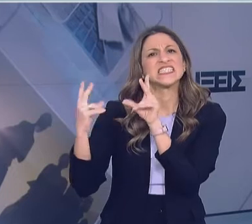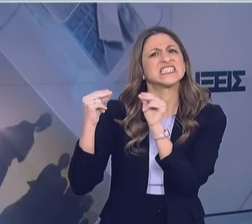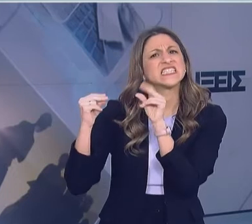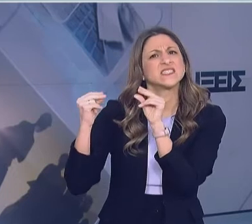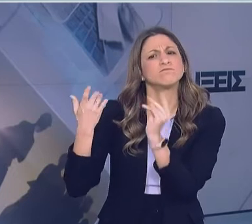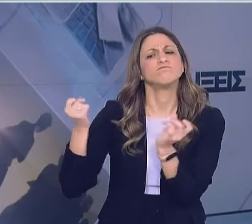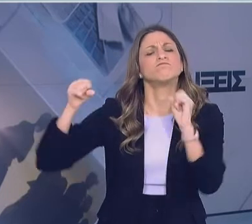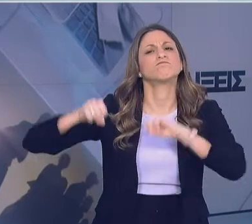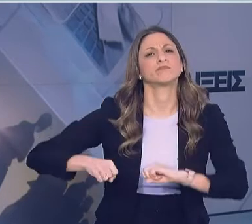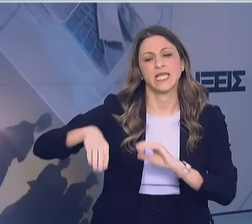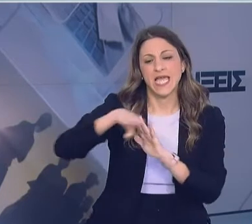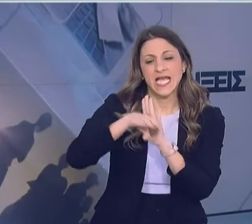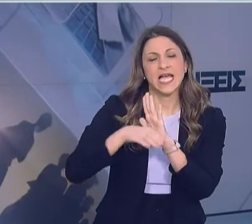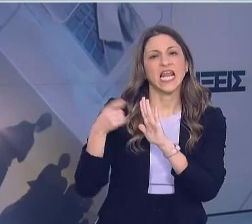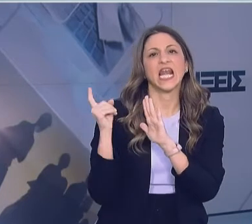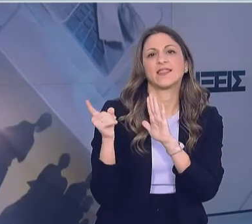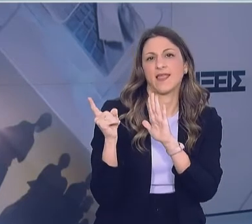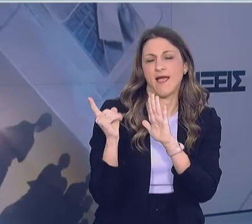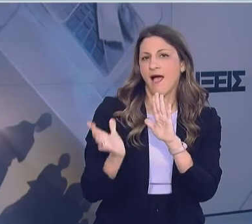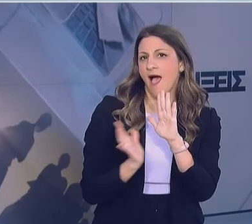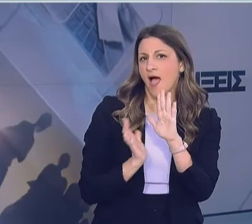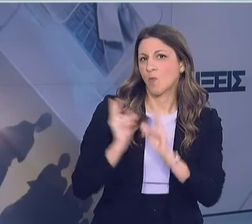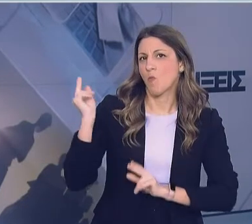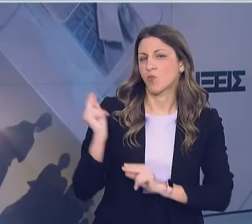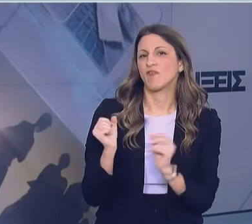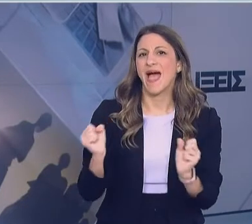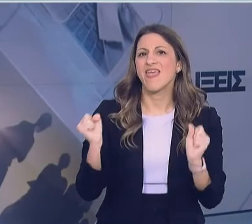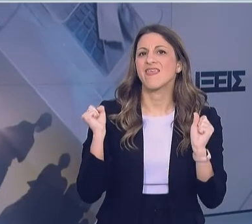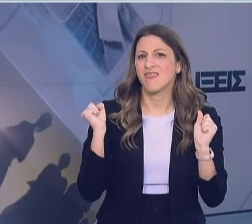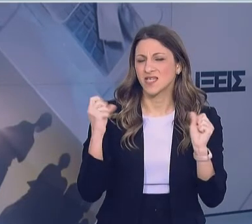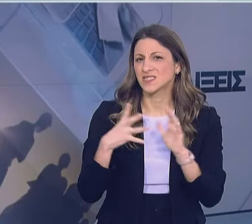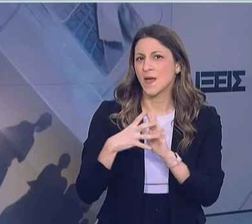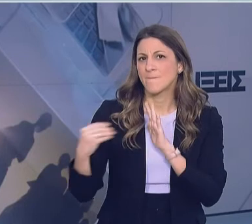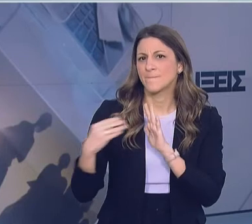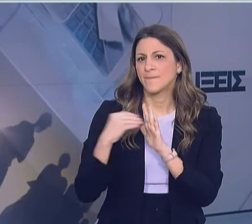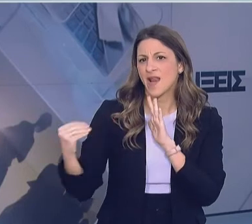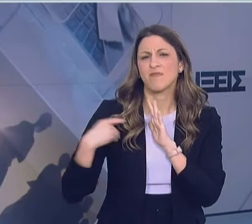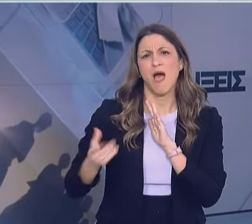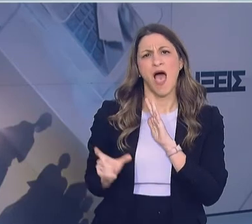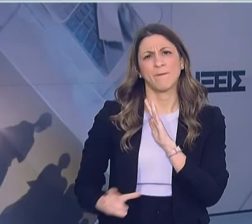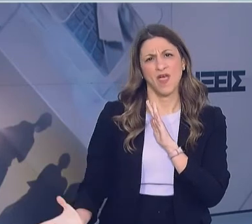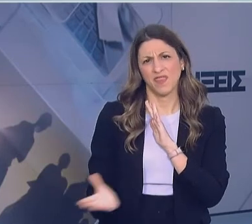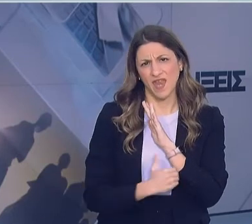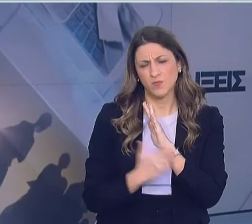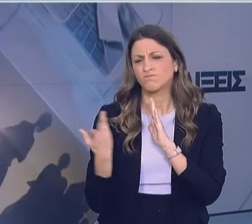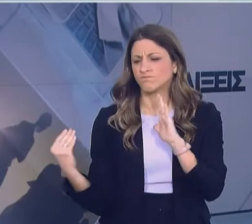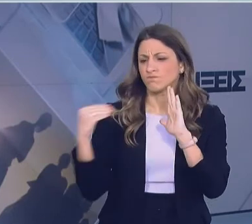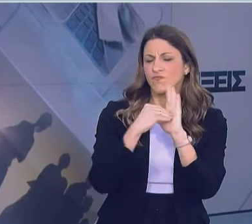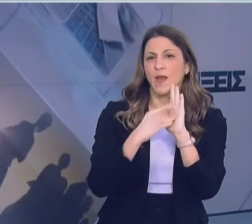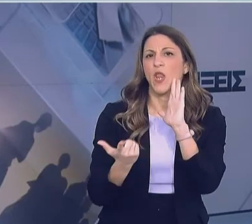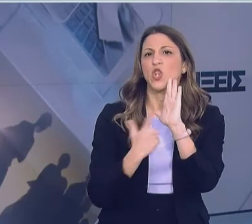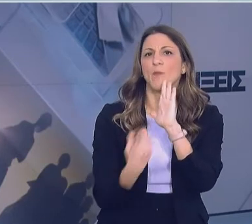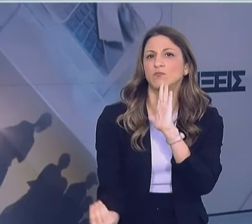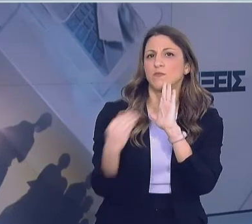και εγκρίθηκαν κριτήρια που αφορούν την υπαγωγή ατόμων με ειδικά προβλήματα υγείας, όπως σοβαρή ανασοκαταστολή, στις διατάξεις της πράξης